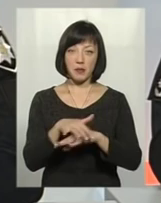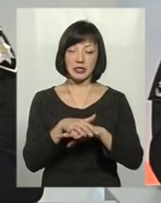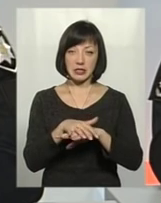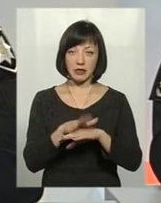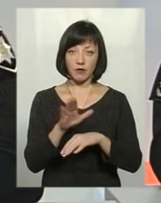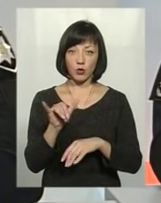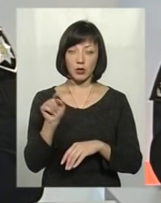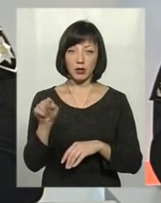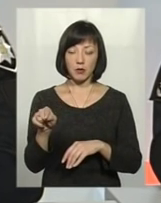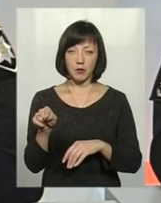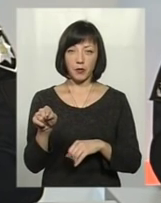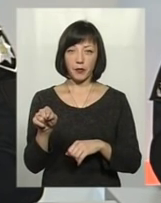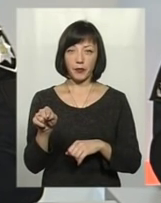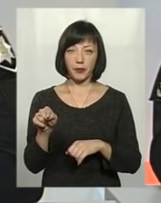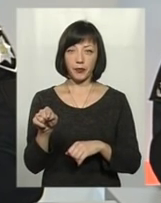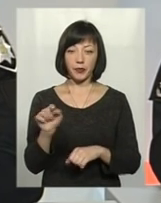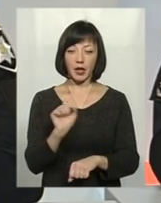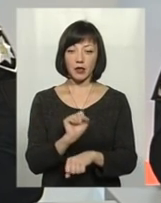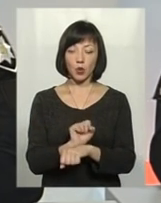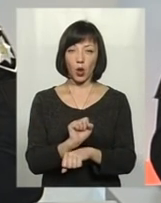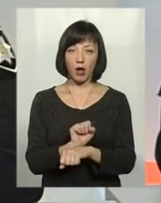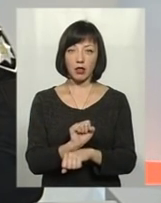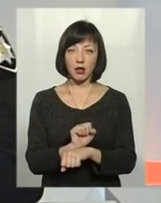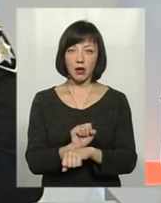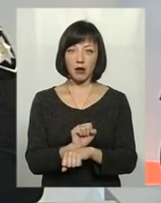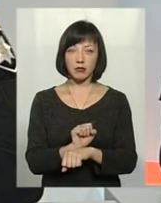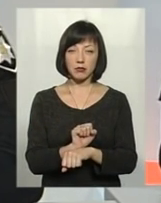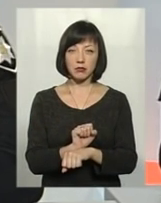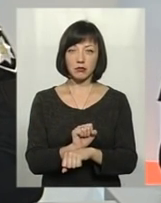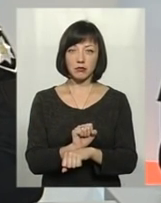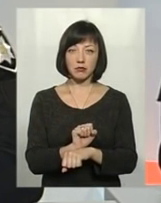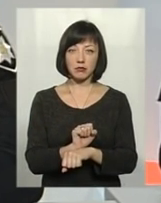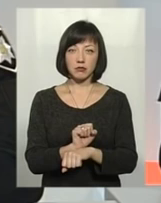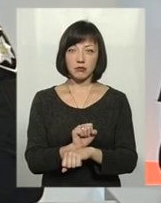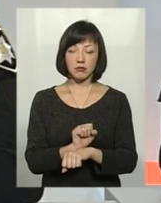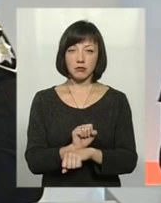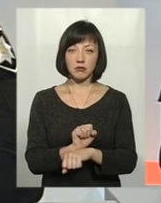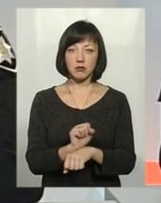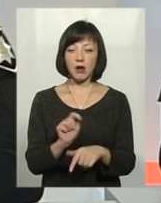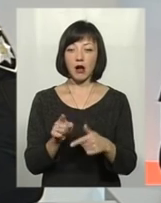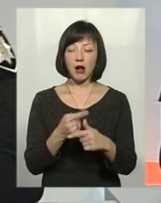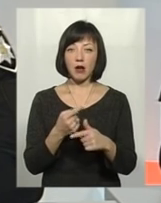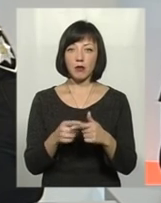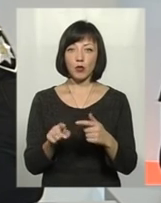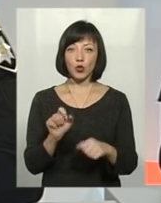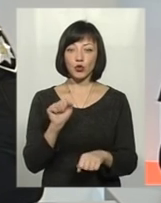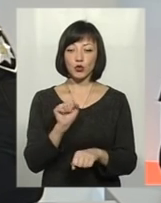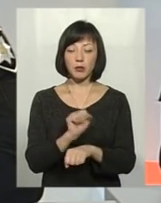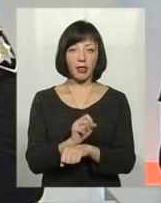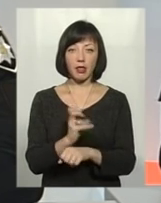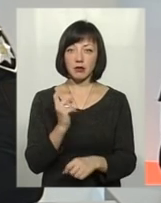житлового масиву, там стоянка або зупинка не заборонена жодним дорожнім